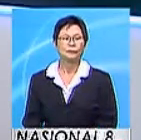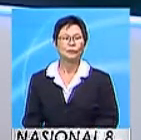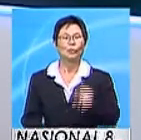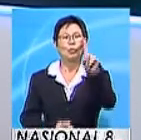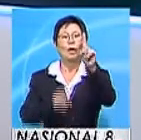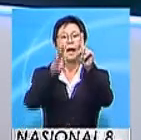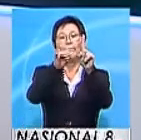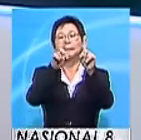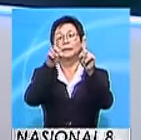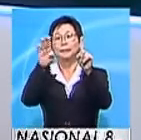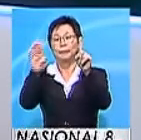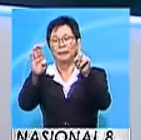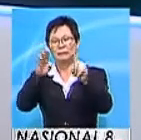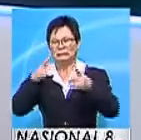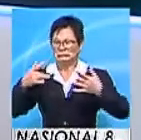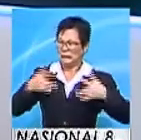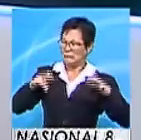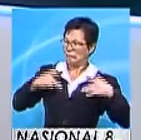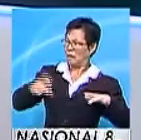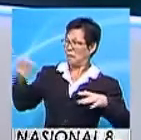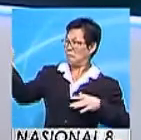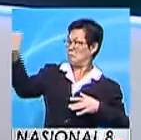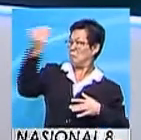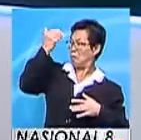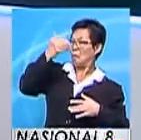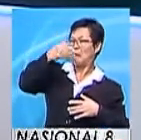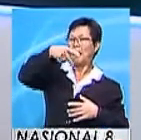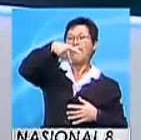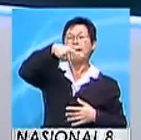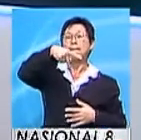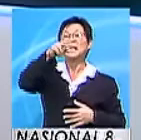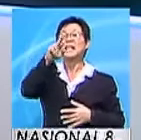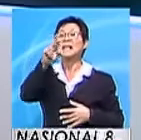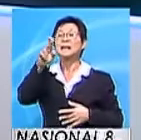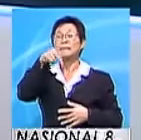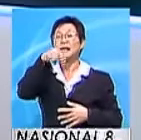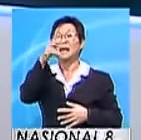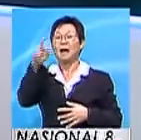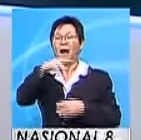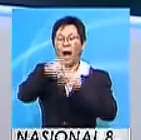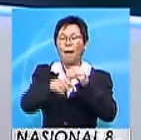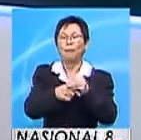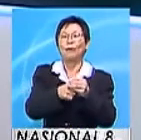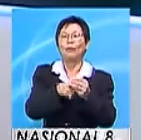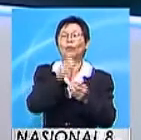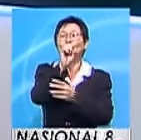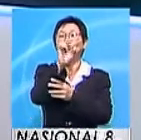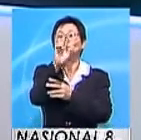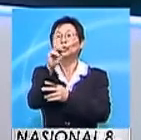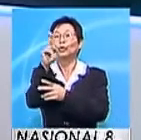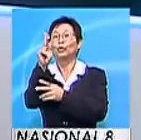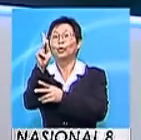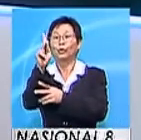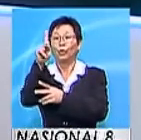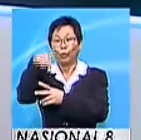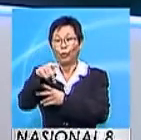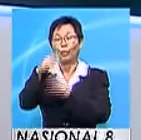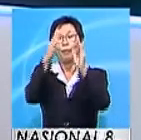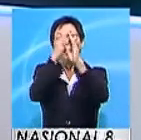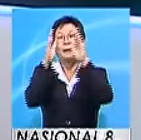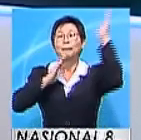1mdb menyangkal dakwaan yang dibuat pemimpin kanan PKR rafizi Ramli berhubung sukuk Bandar Malaysia San berhad